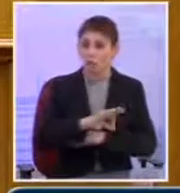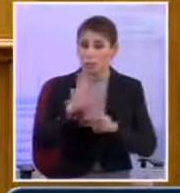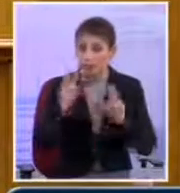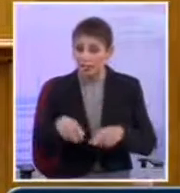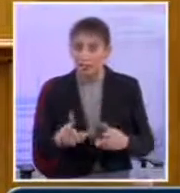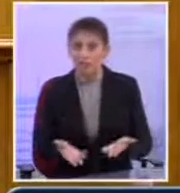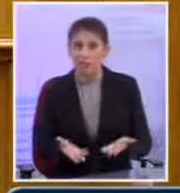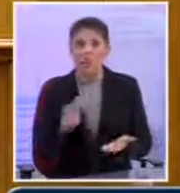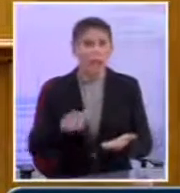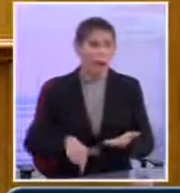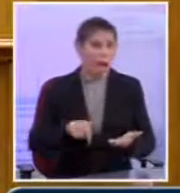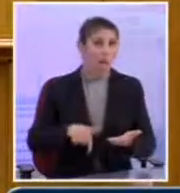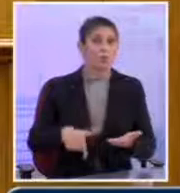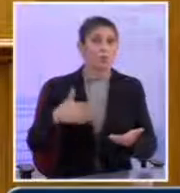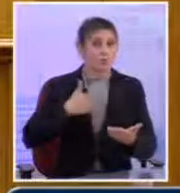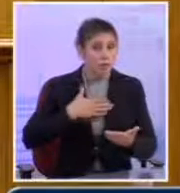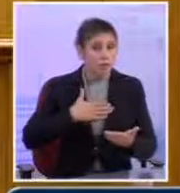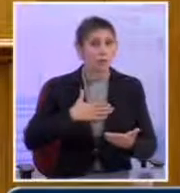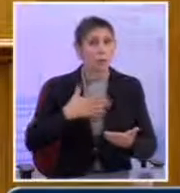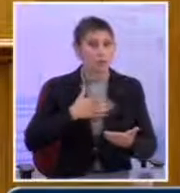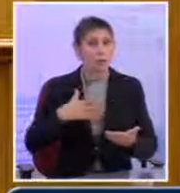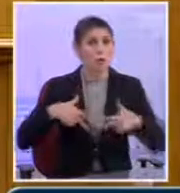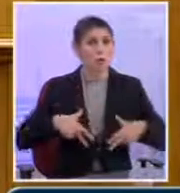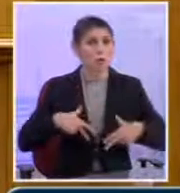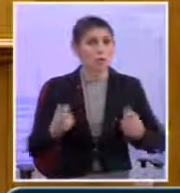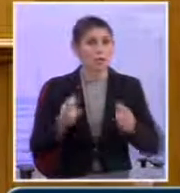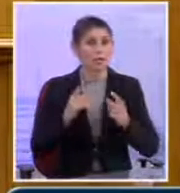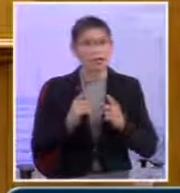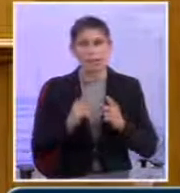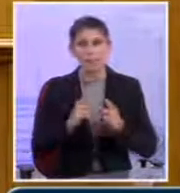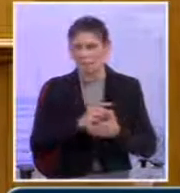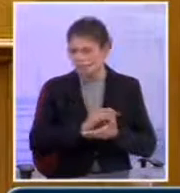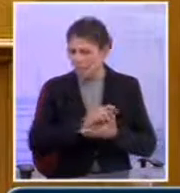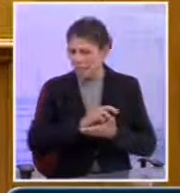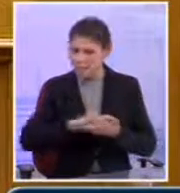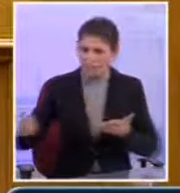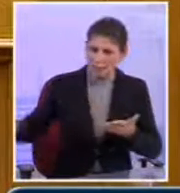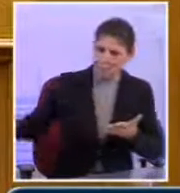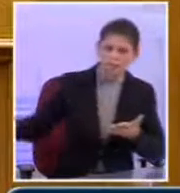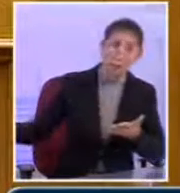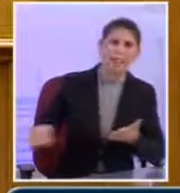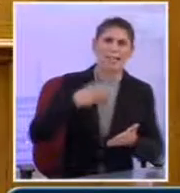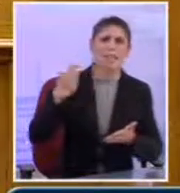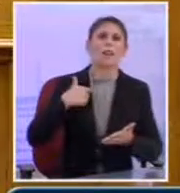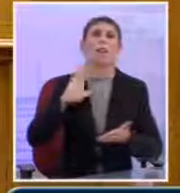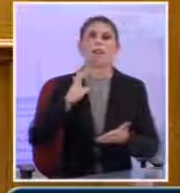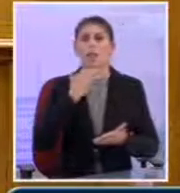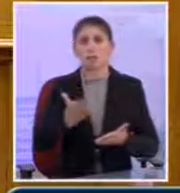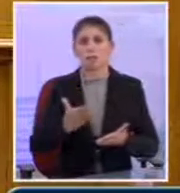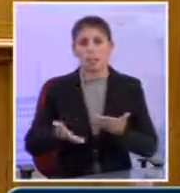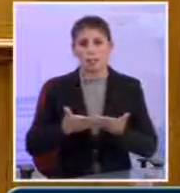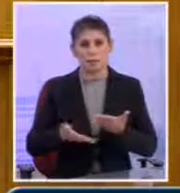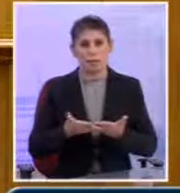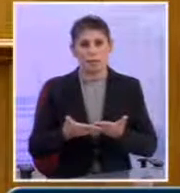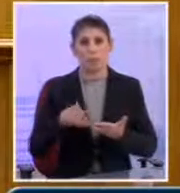στιγμή αυτό που σήμερα στο δικό μου τουλάχιστον Υπουργείο είναι τελείως αποψηλωμένο και δεν μπορεί να εξυπηρετήσει την επιχειρηματία και τον πολίτη, θα